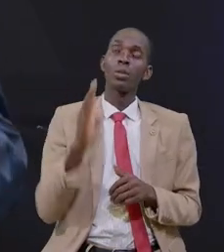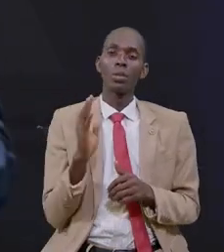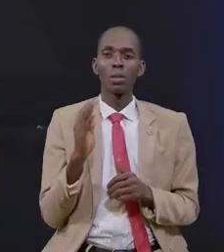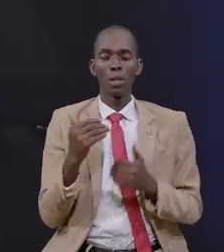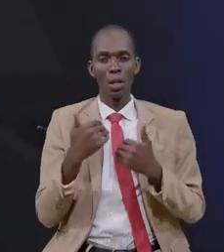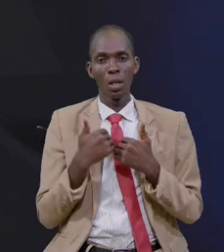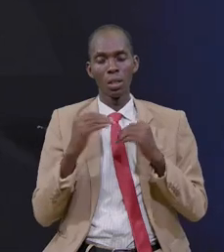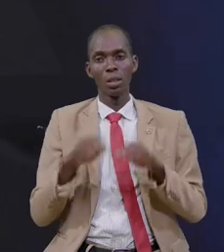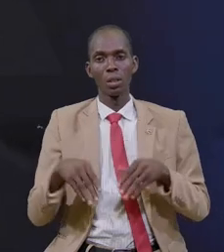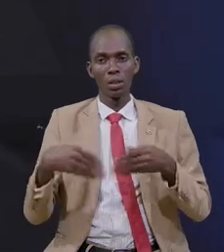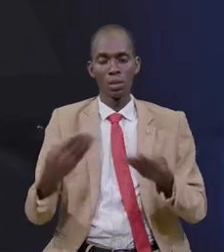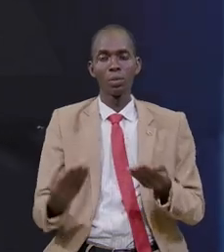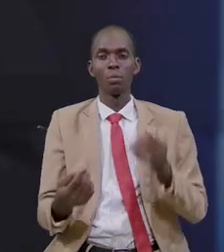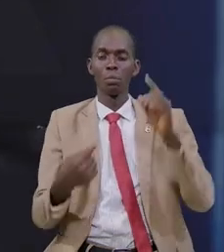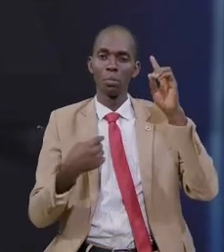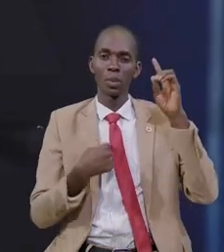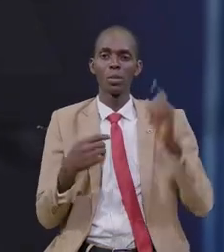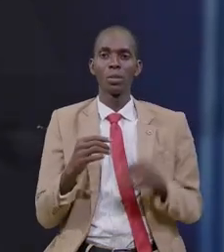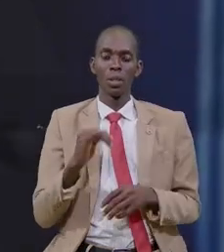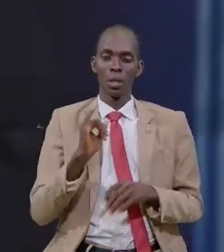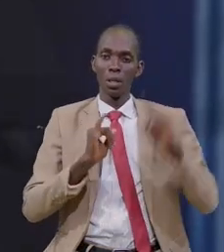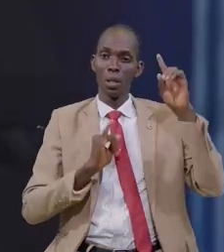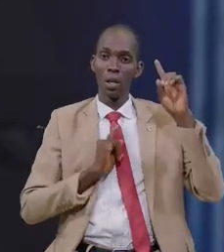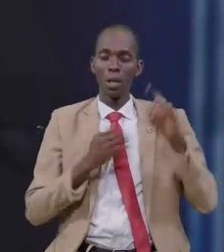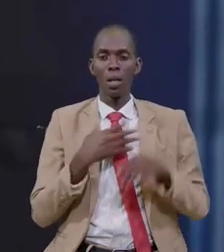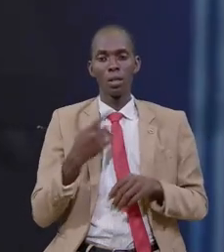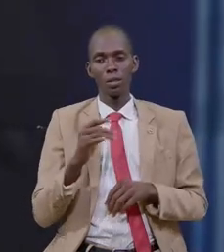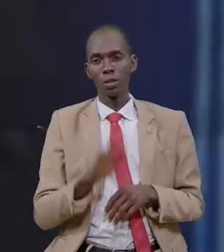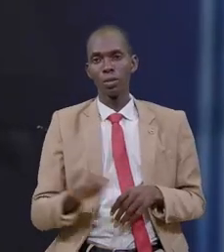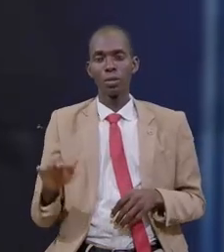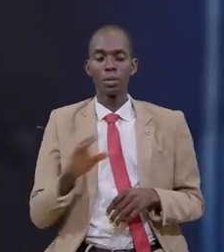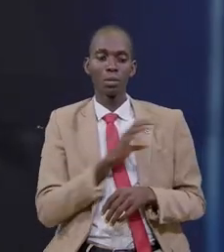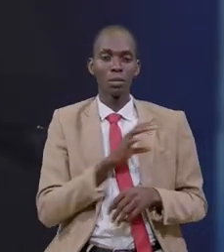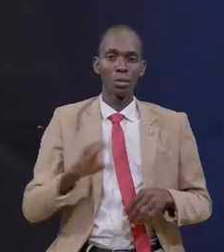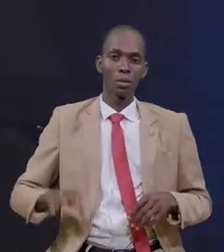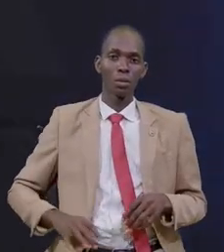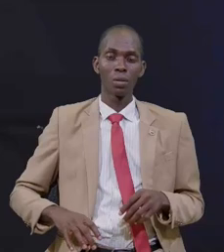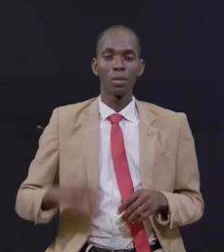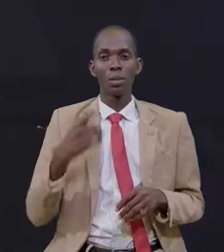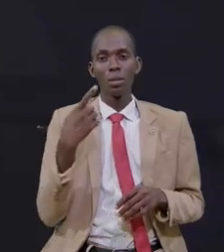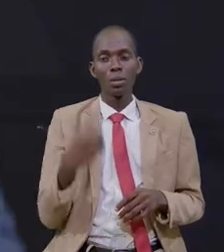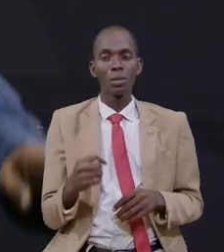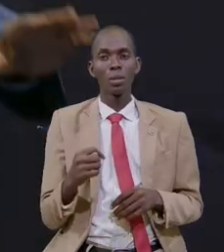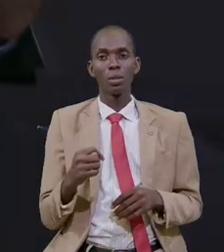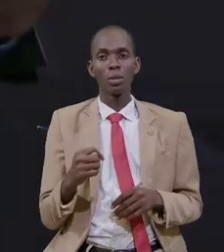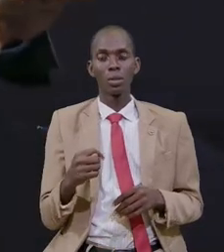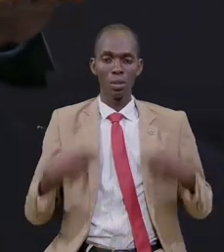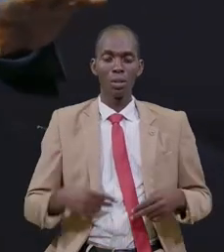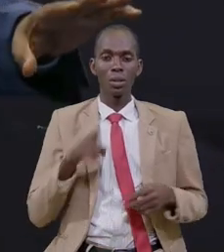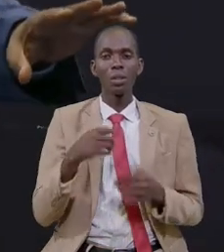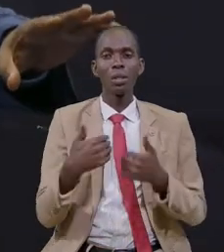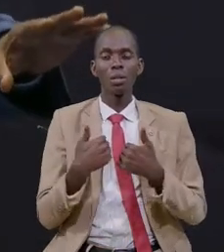donnés. Moi et les enfants Christ, la santé qu'il